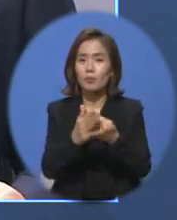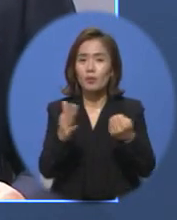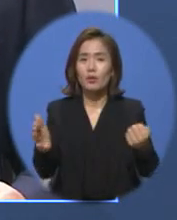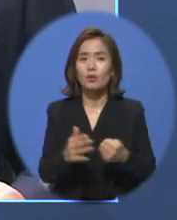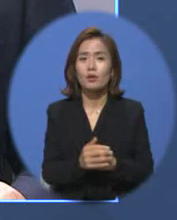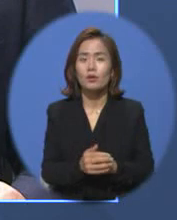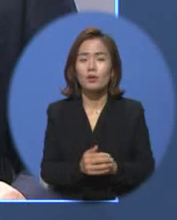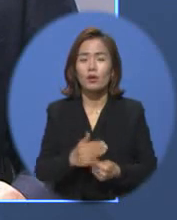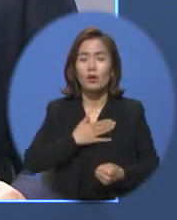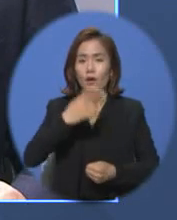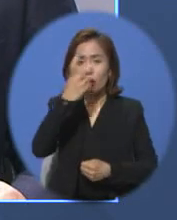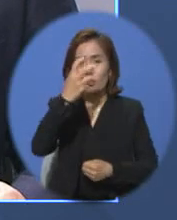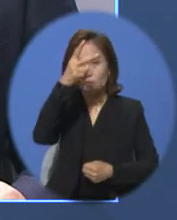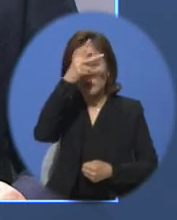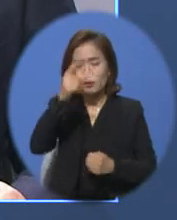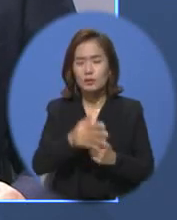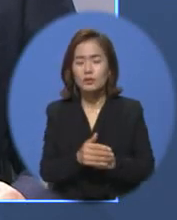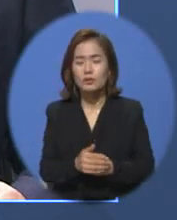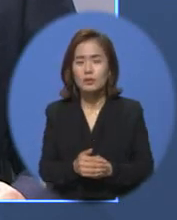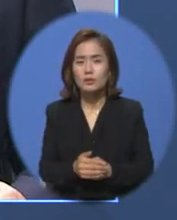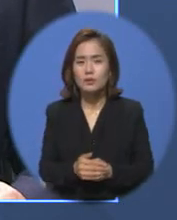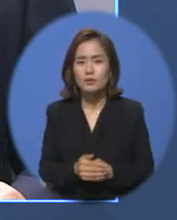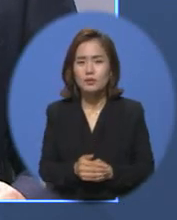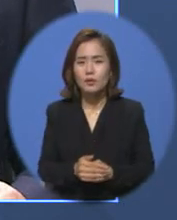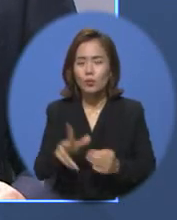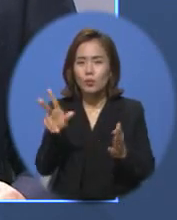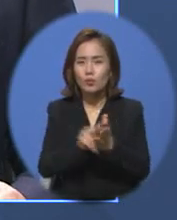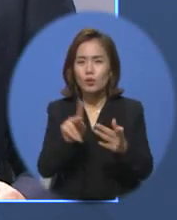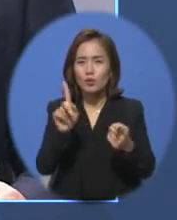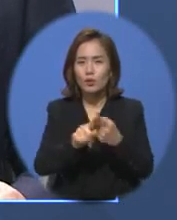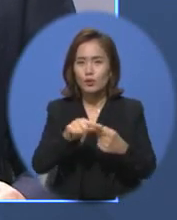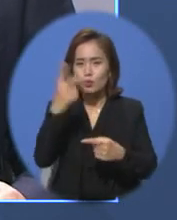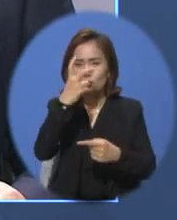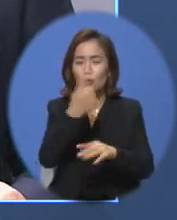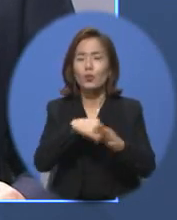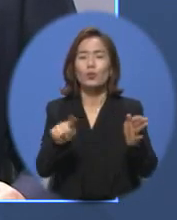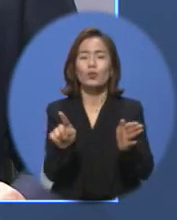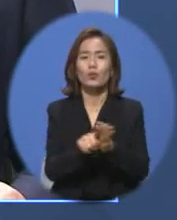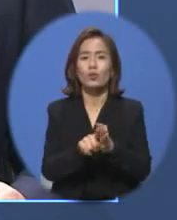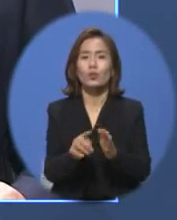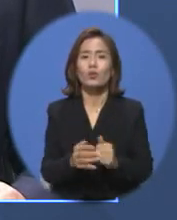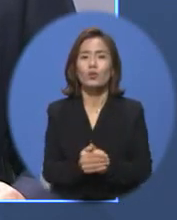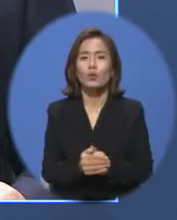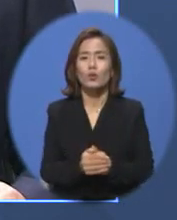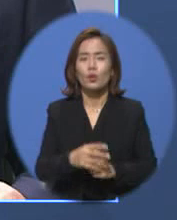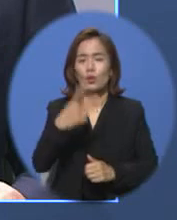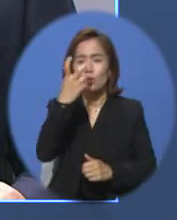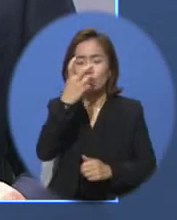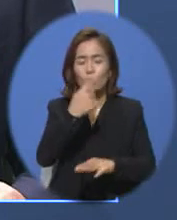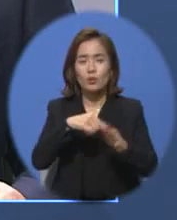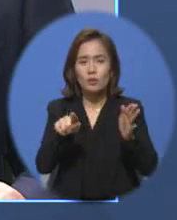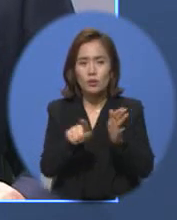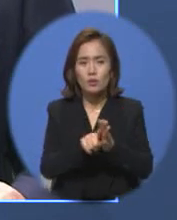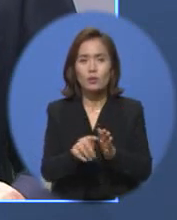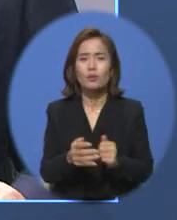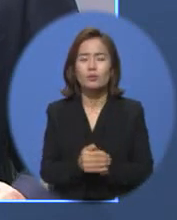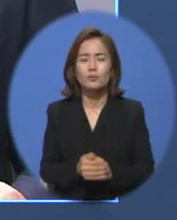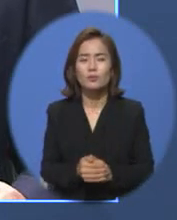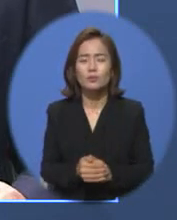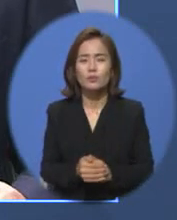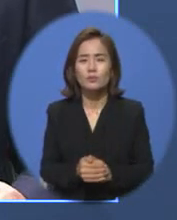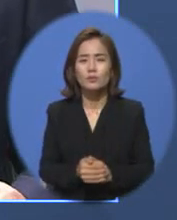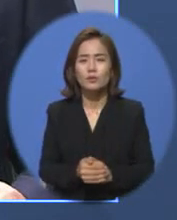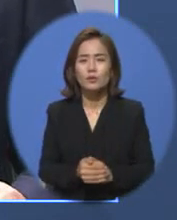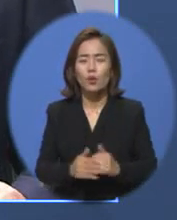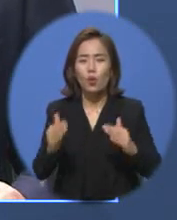.그러므로 검찰은 제권리에따라 수사를위해질문을하고있습니다.제가